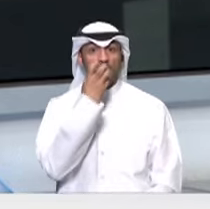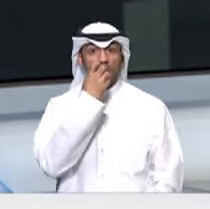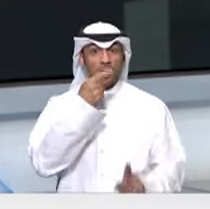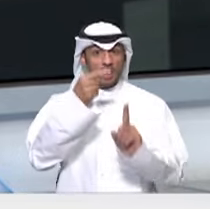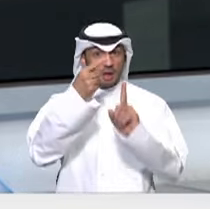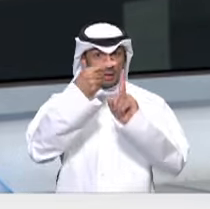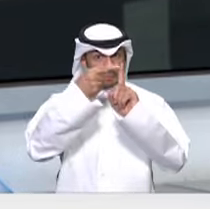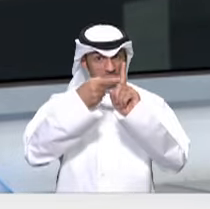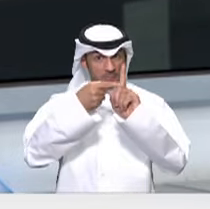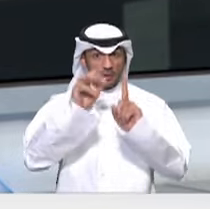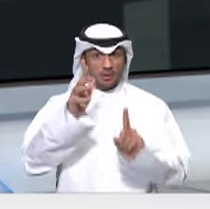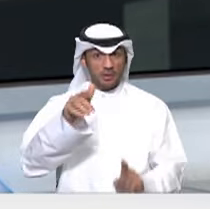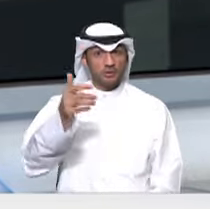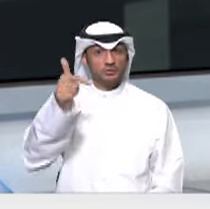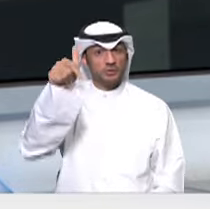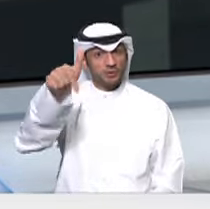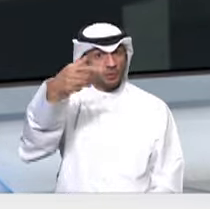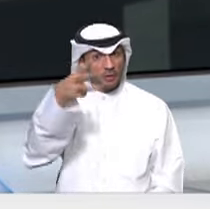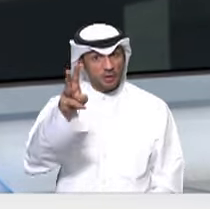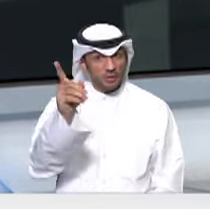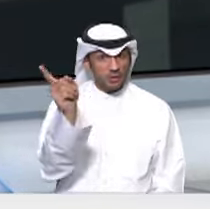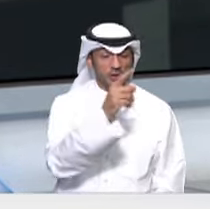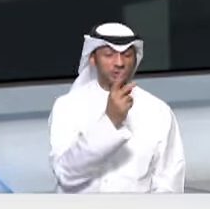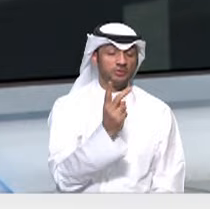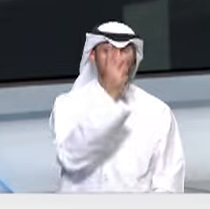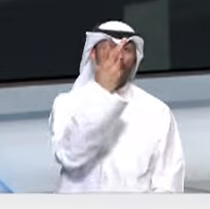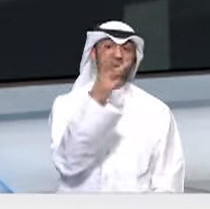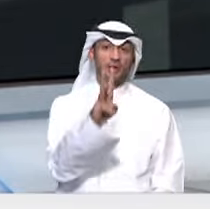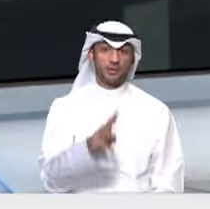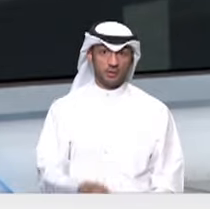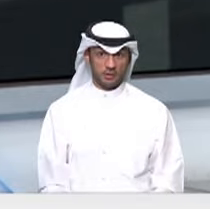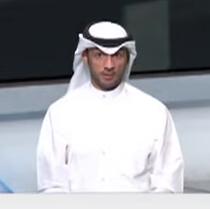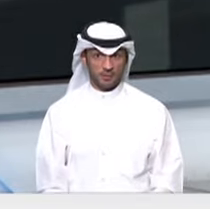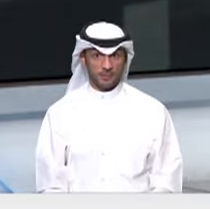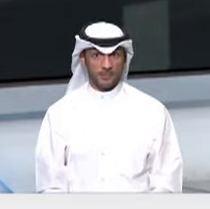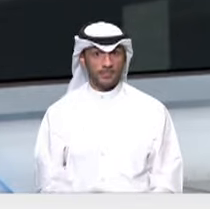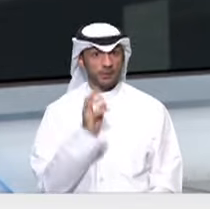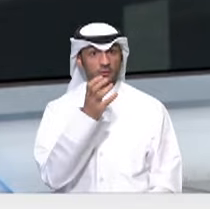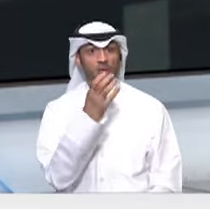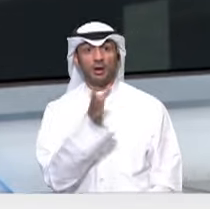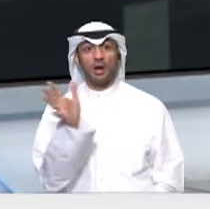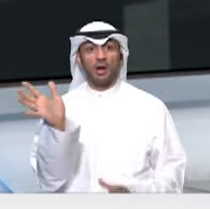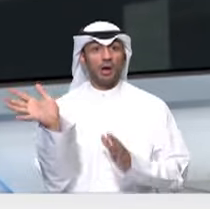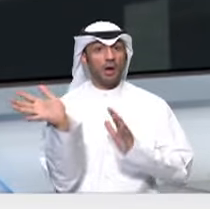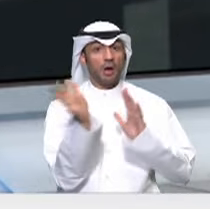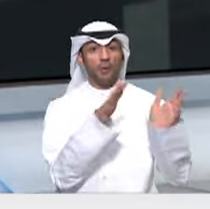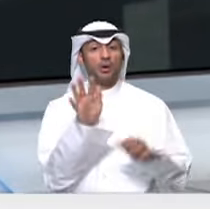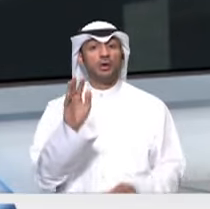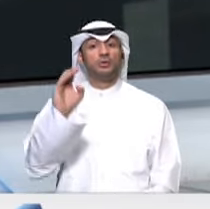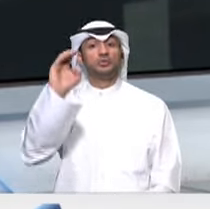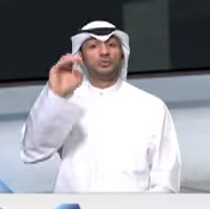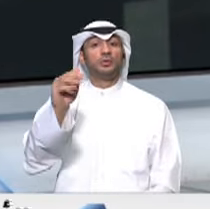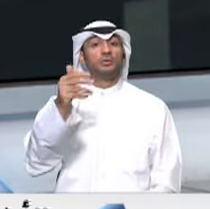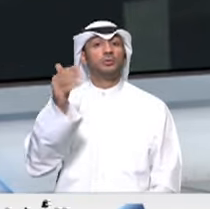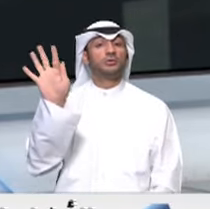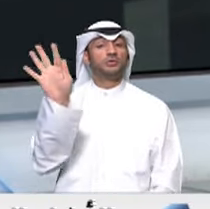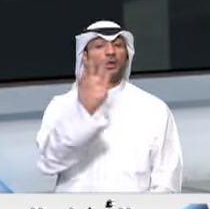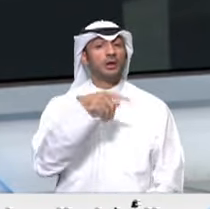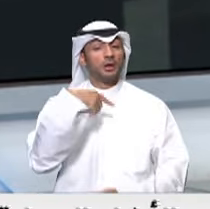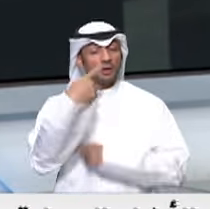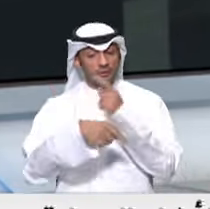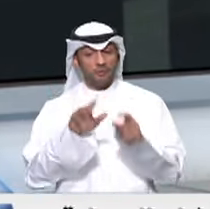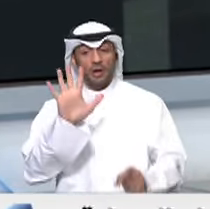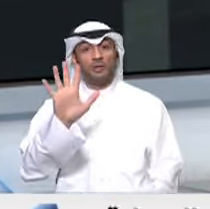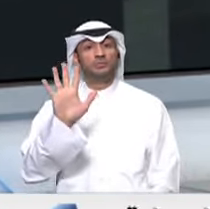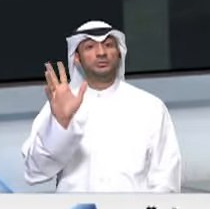الصغرى متفاوتة ما بين 36 إلى 37 درجة مئوية. نلاحظ استمرار الرياح الجنوبية الشرقية طوال 5 أيام القادمة، قد يكون